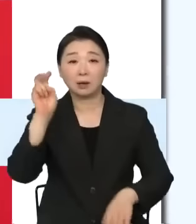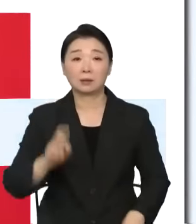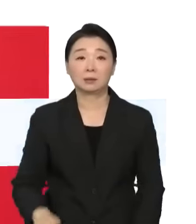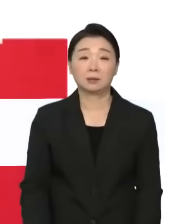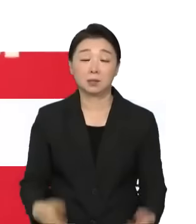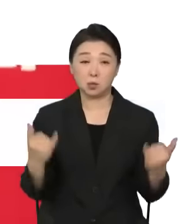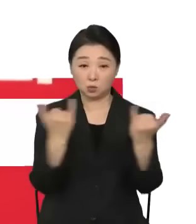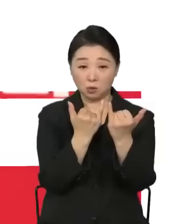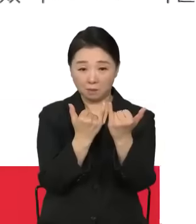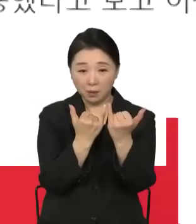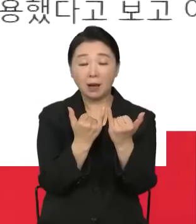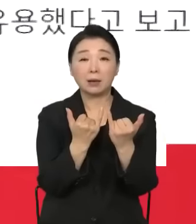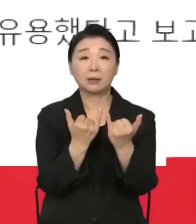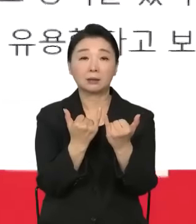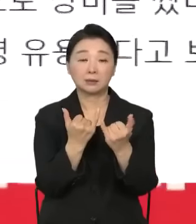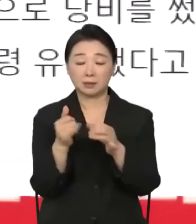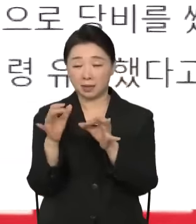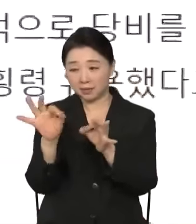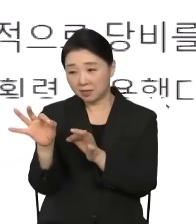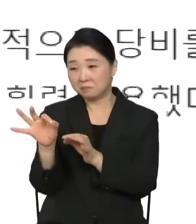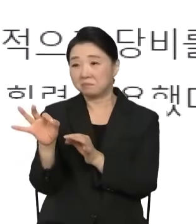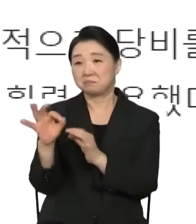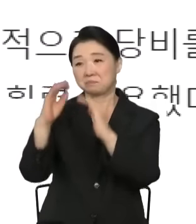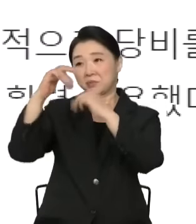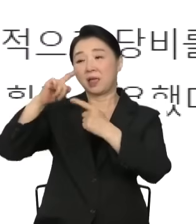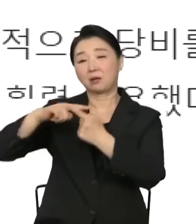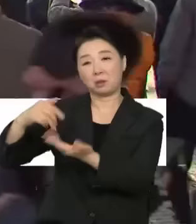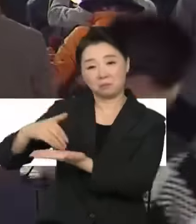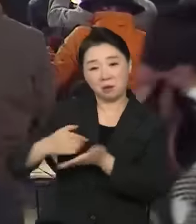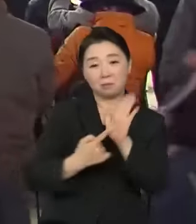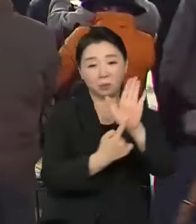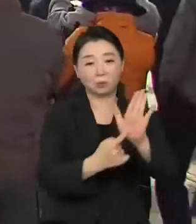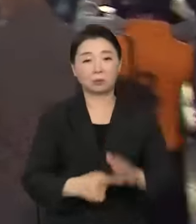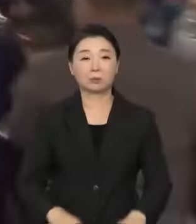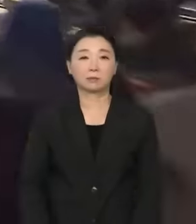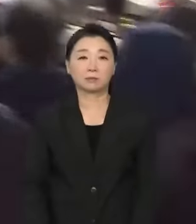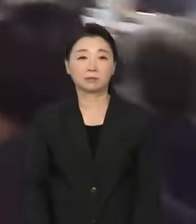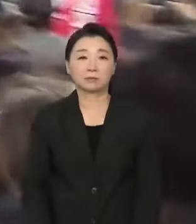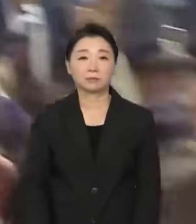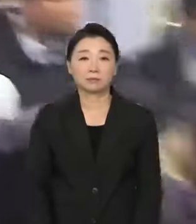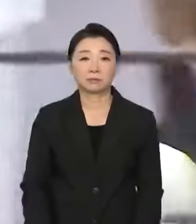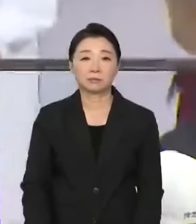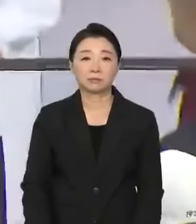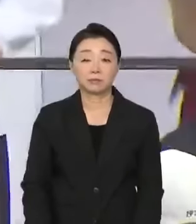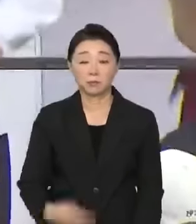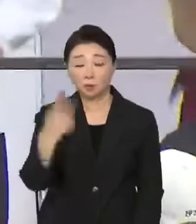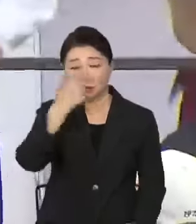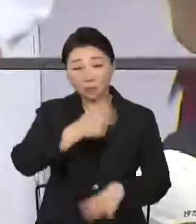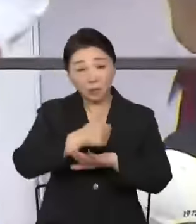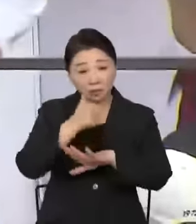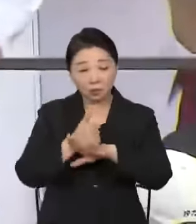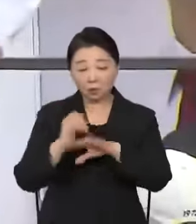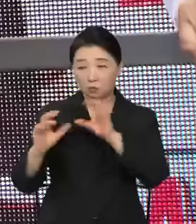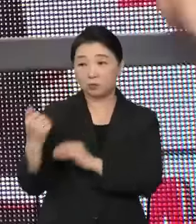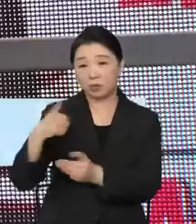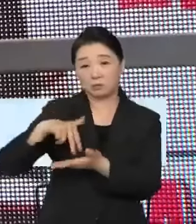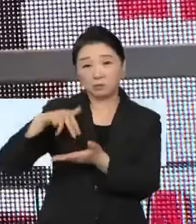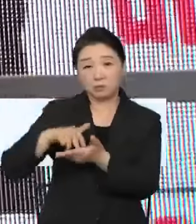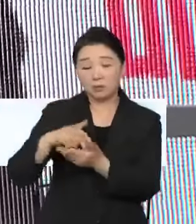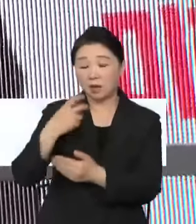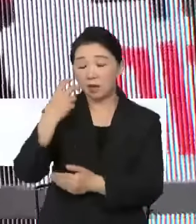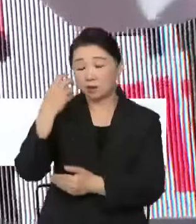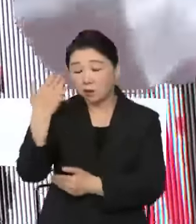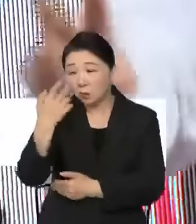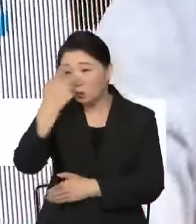,서울의소리는 전직행정관의주장을발언내용그대로보도했습니다 . JTBC의조사에따르면, 국민의힘은